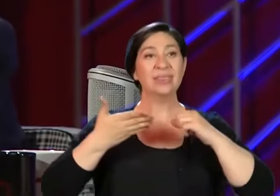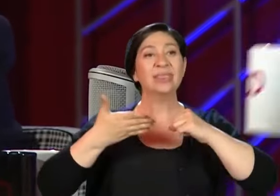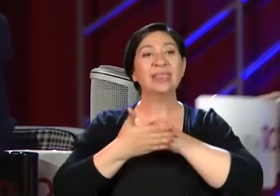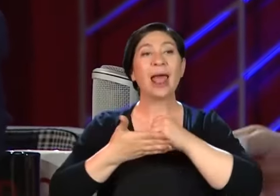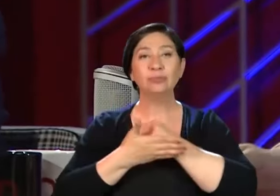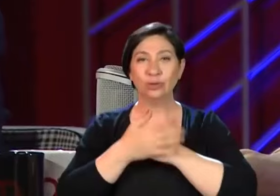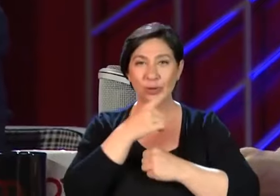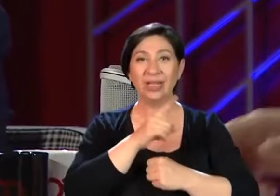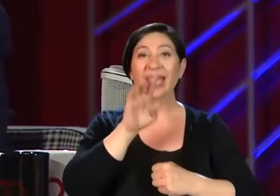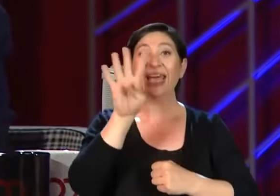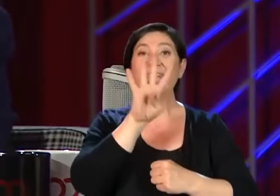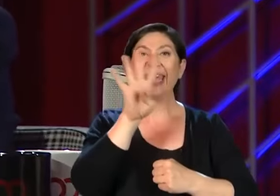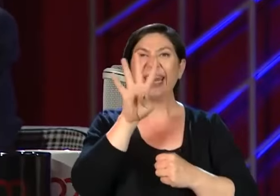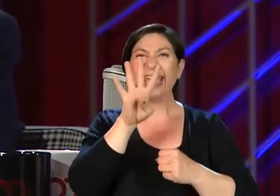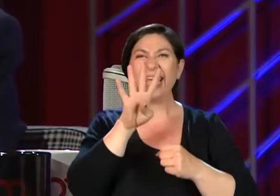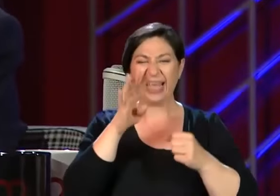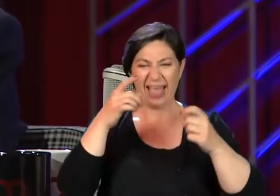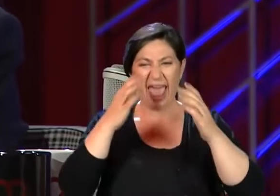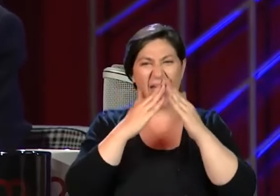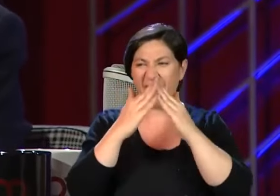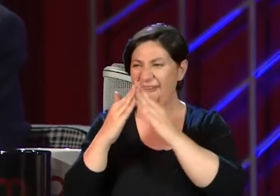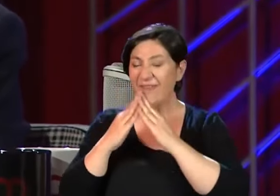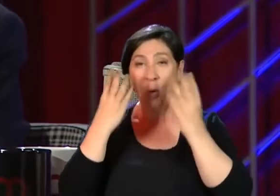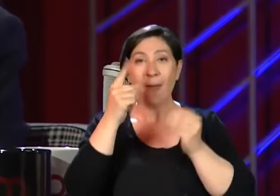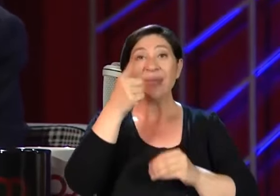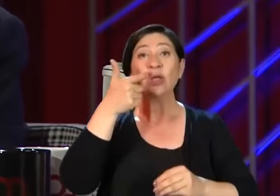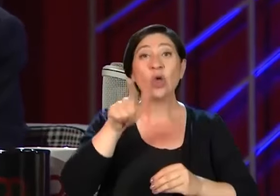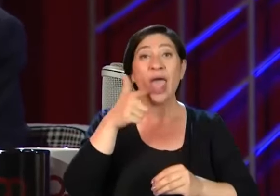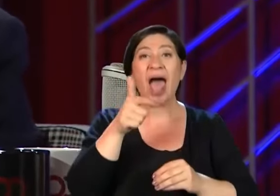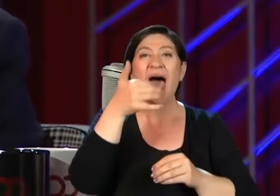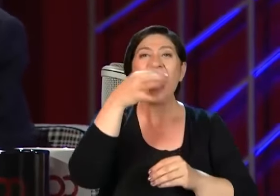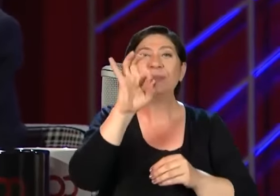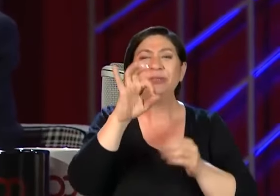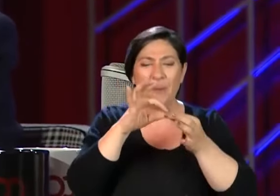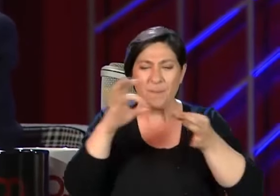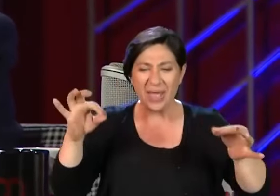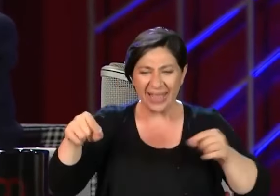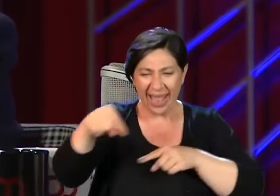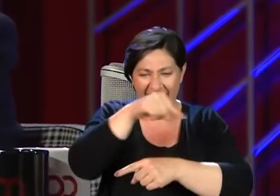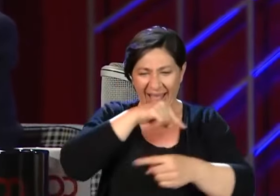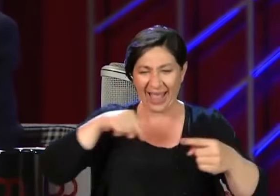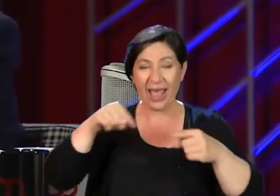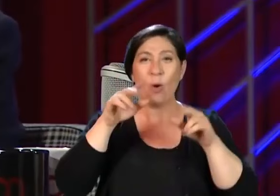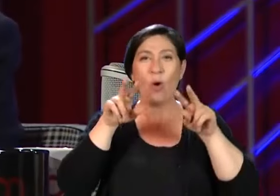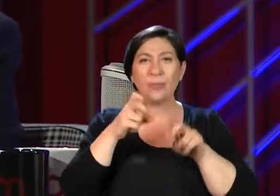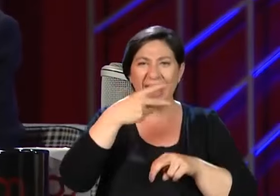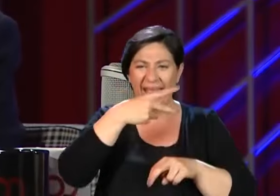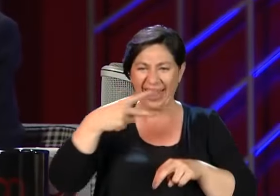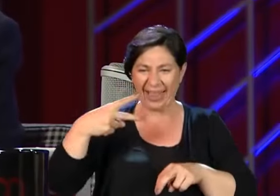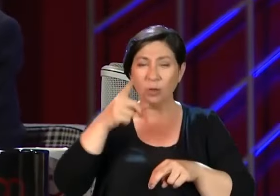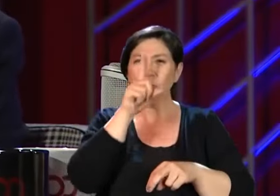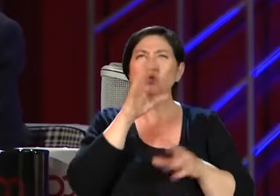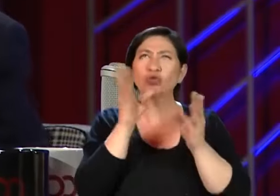Trabzon'un 40 haneli bir köyünde 60 metrekare oturuş alanı olan iki kat